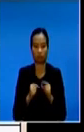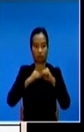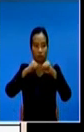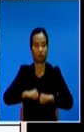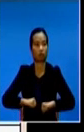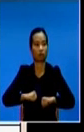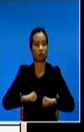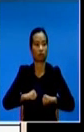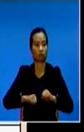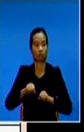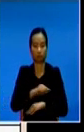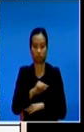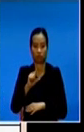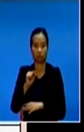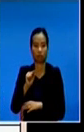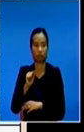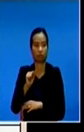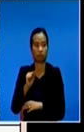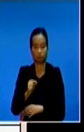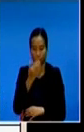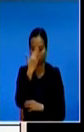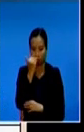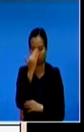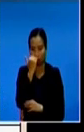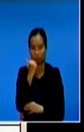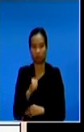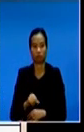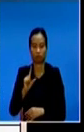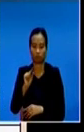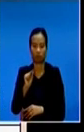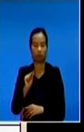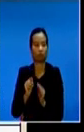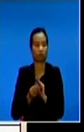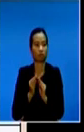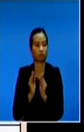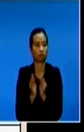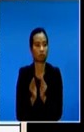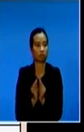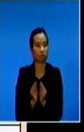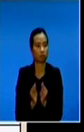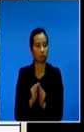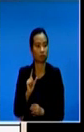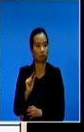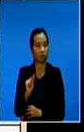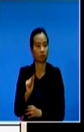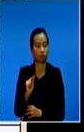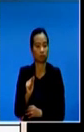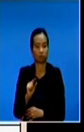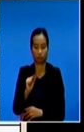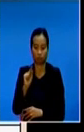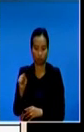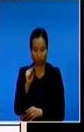ที่20แต่เดี๋ยวผมจะให้เหตุผลว่าทำไมเราถึงเอาตัวเลข20นะครับจาก 20% นี้ก็จะนำม